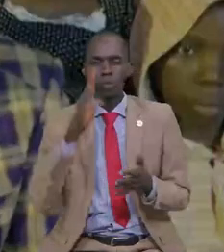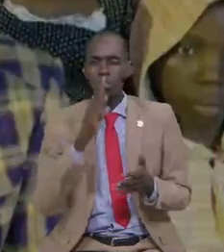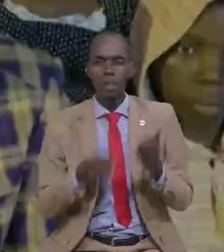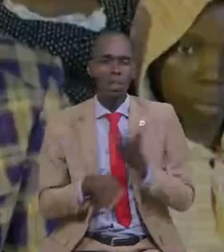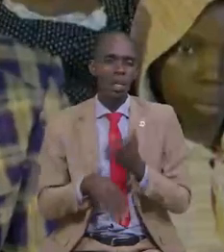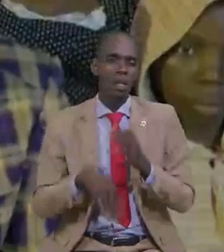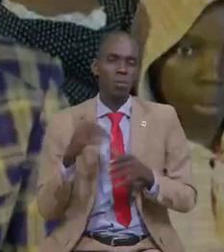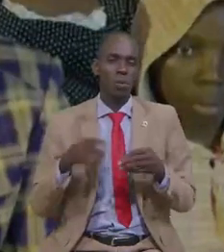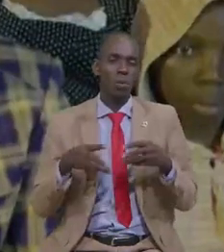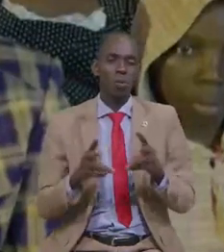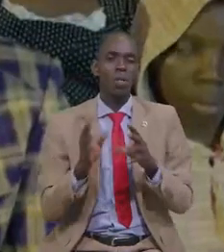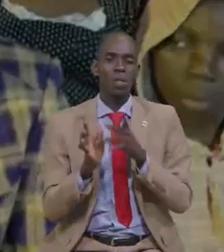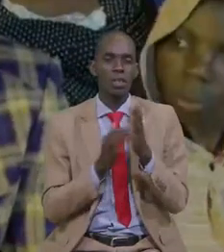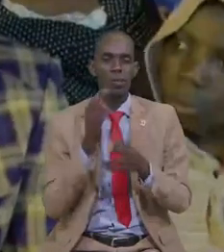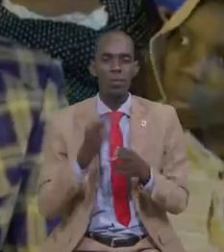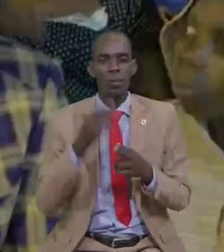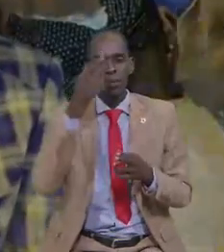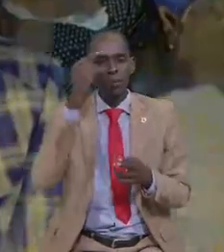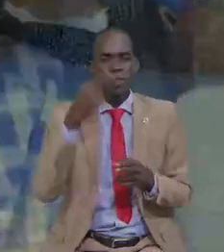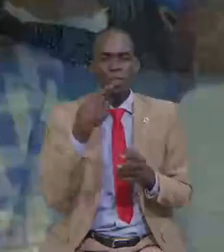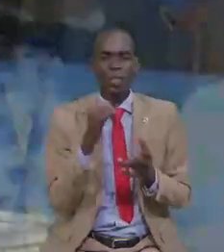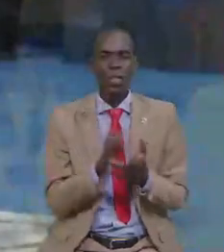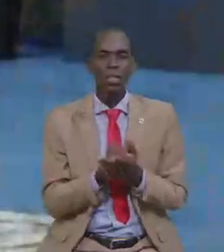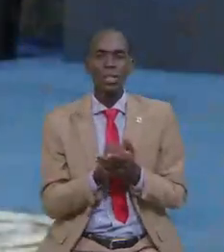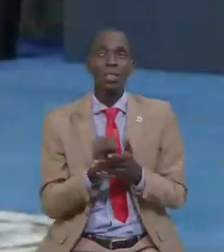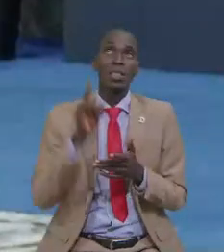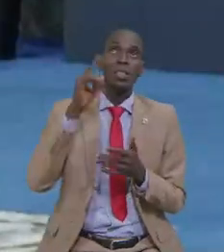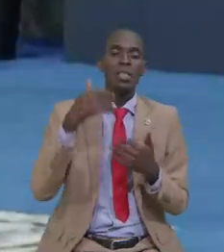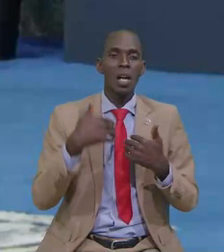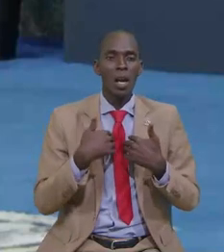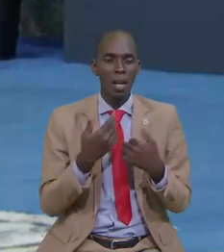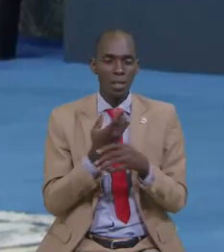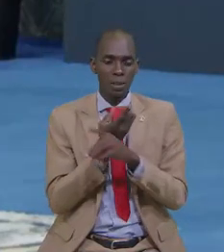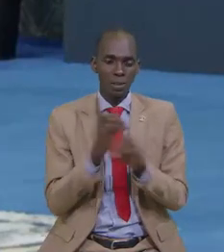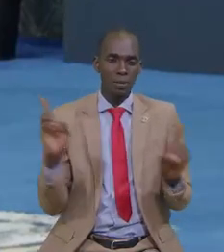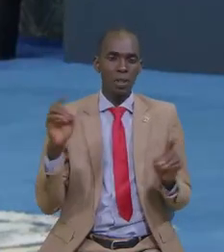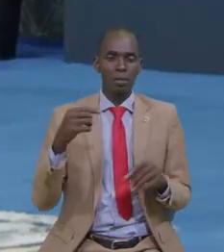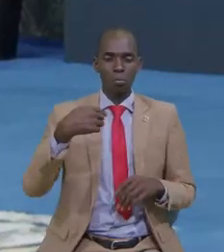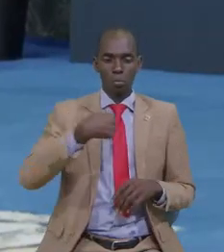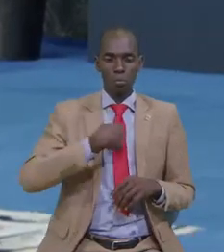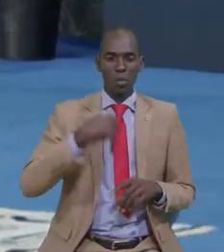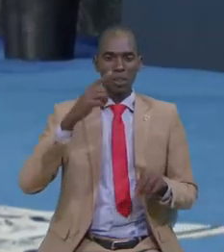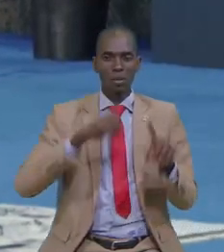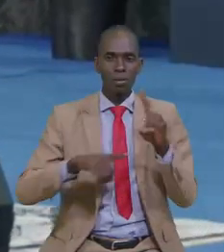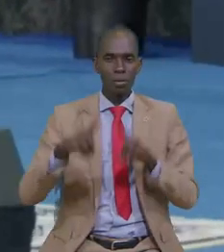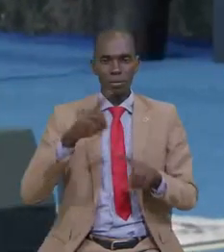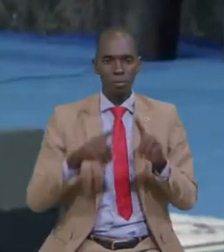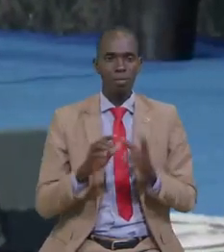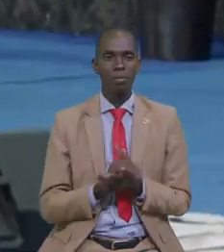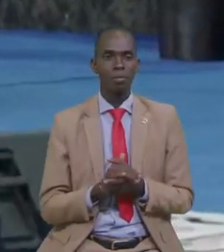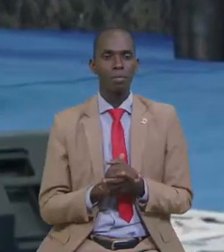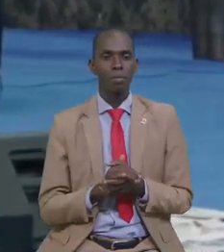te barrer. Non, ces puissances sont renversées de la voie. Parce que c'est dit, il nous a délivrés. Il m'a